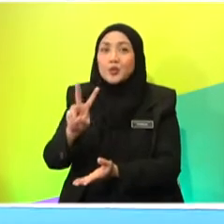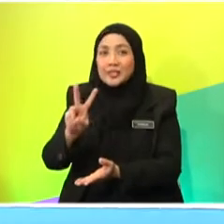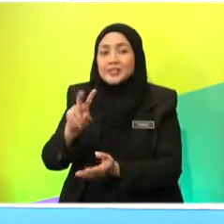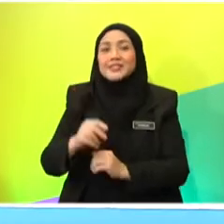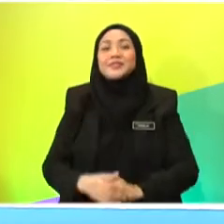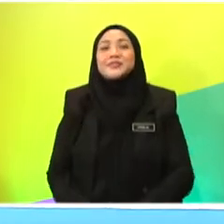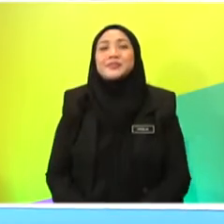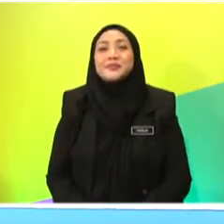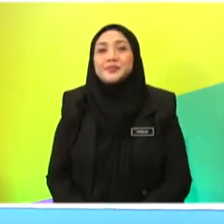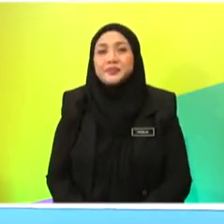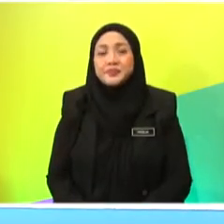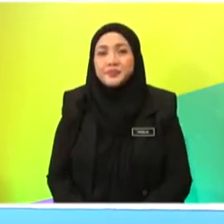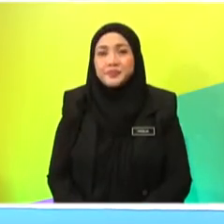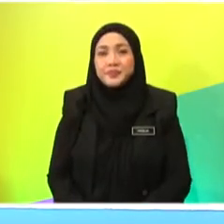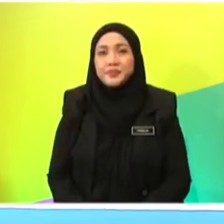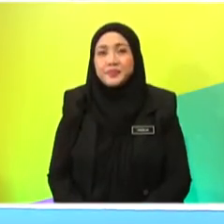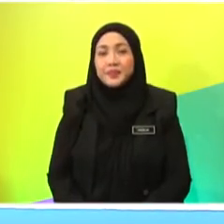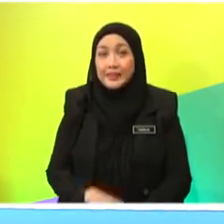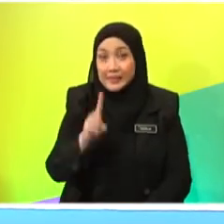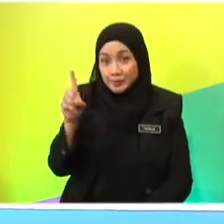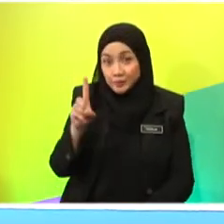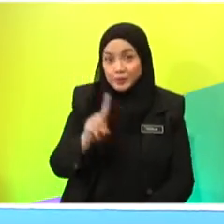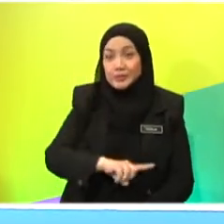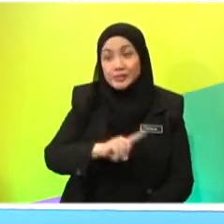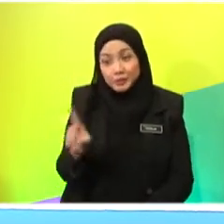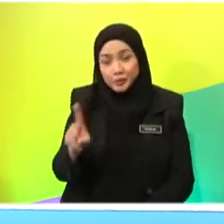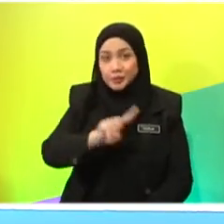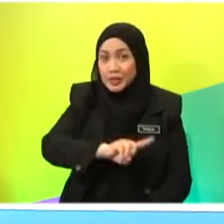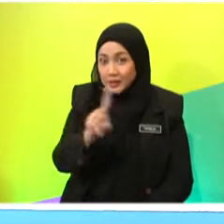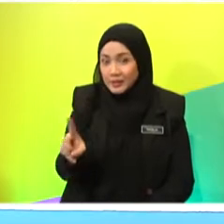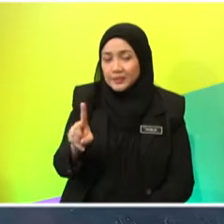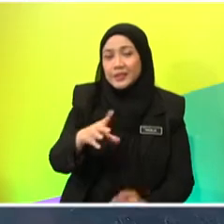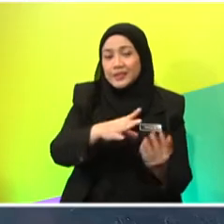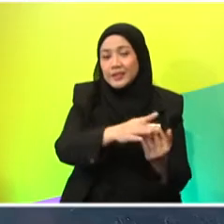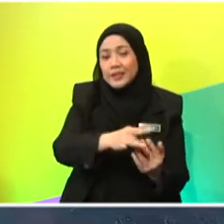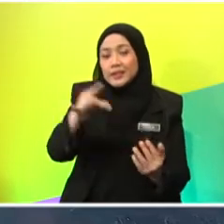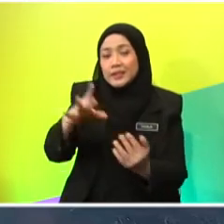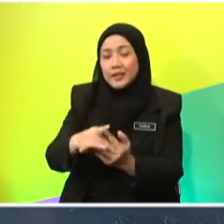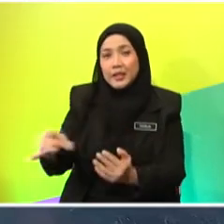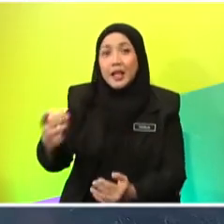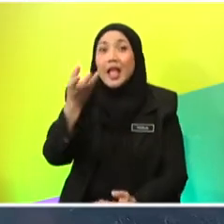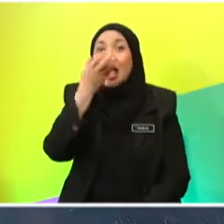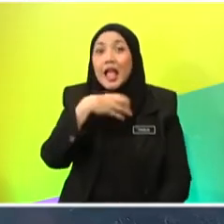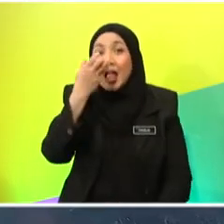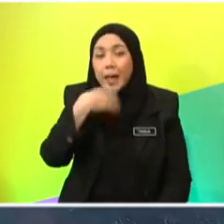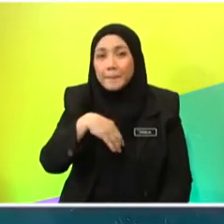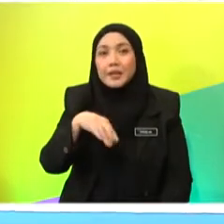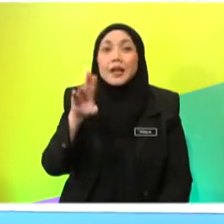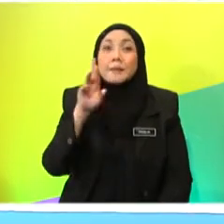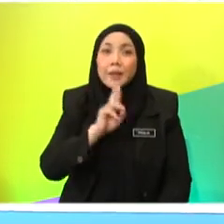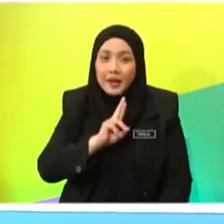masukkan kepalang yang ke-21 nih yang kedua ini lagi